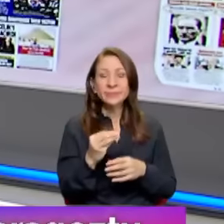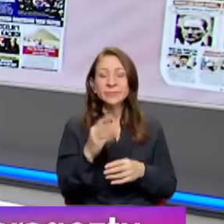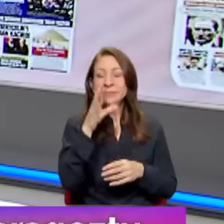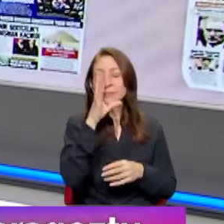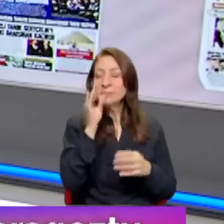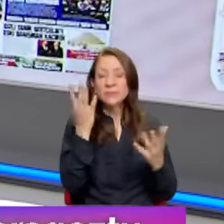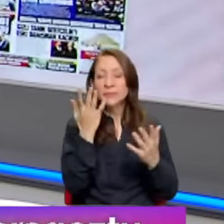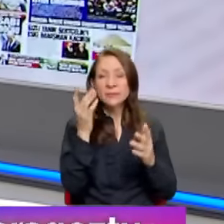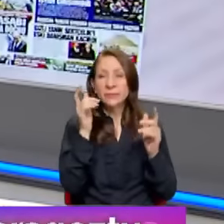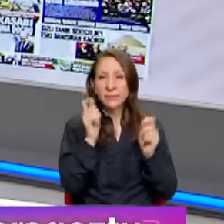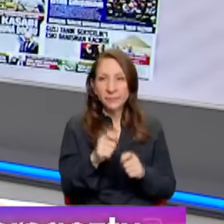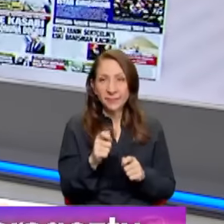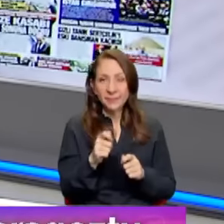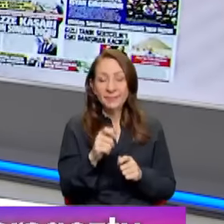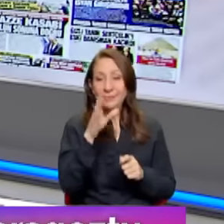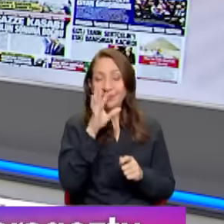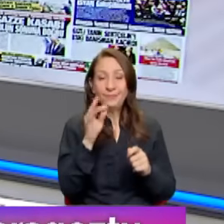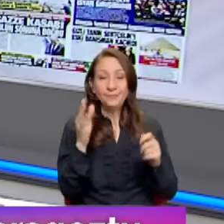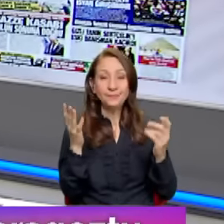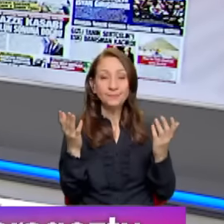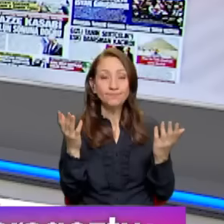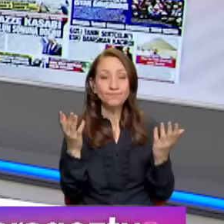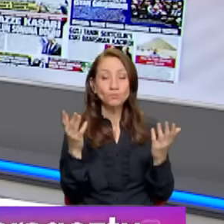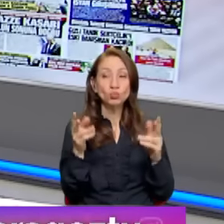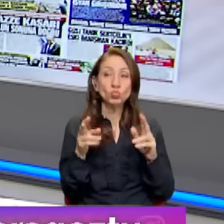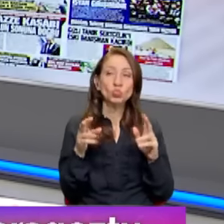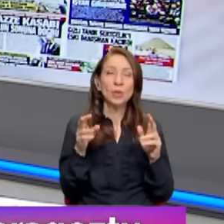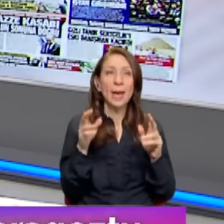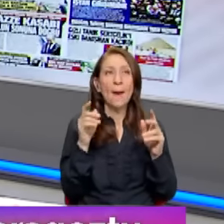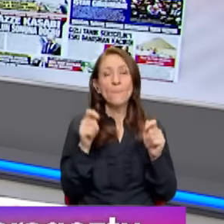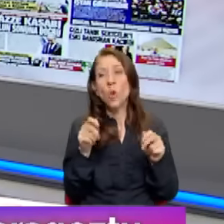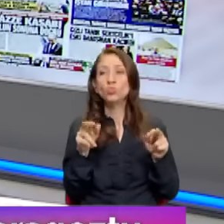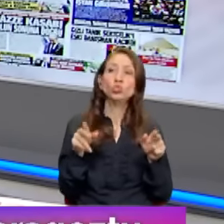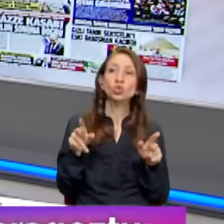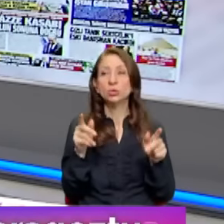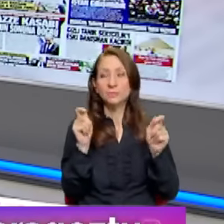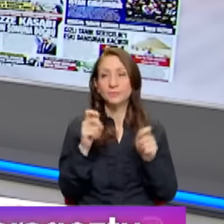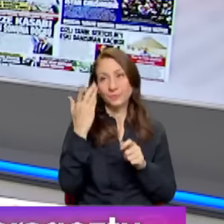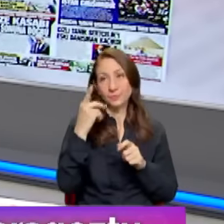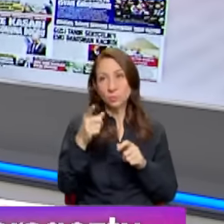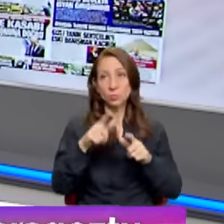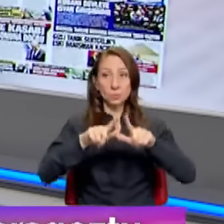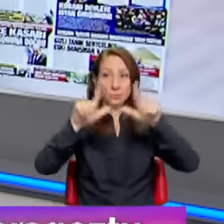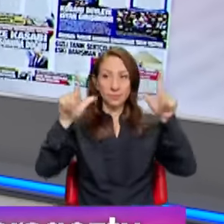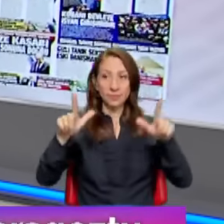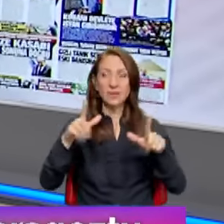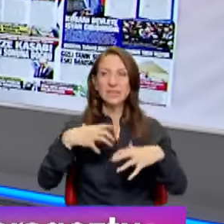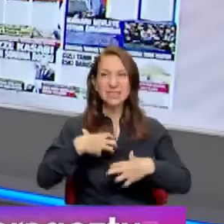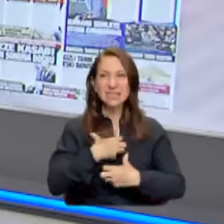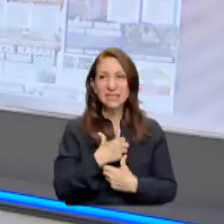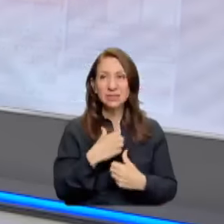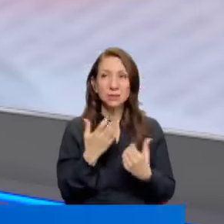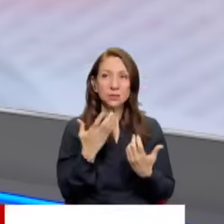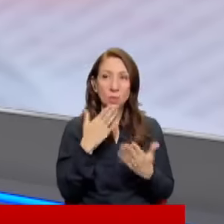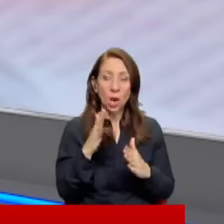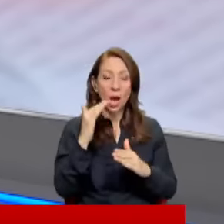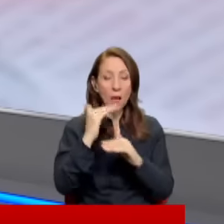kim neyi ne kadar yapıyor Kim e Muş gibi yapıyor Onu da izleyeceksiniz büyütelim kriz derinleşiyor